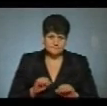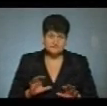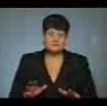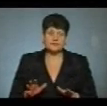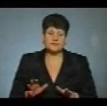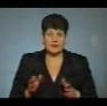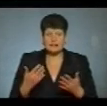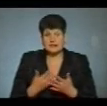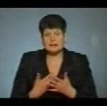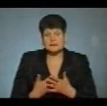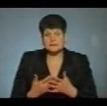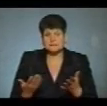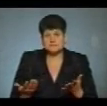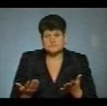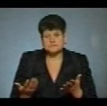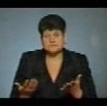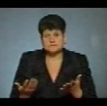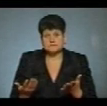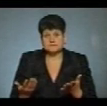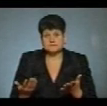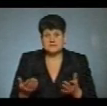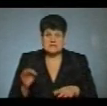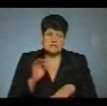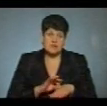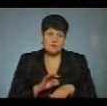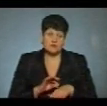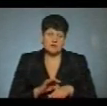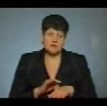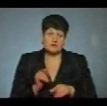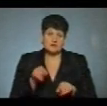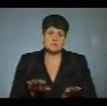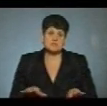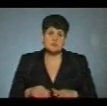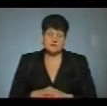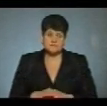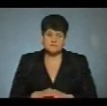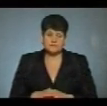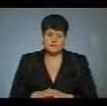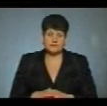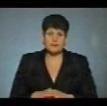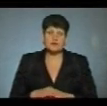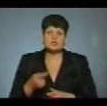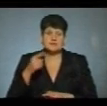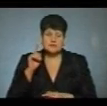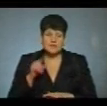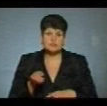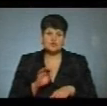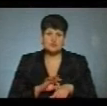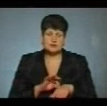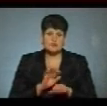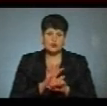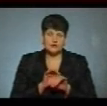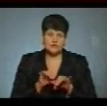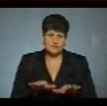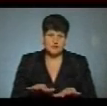І, мабуть, десь вони захворіли саме в таких місцях. Ну, власне, вчора стало відомо, що захворів на коронавірус